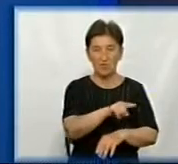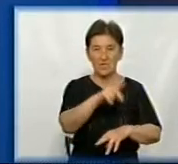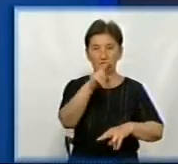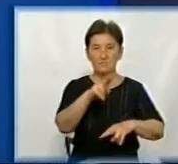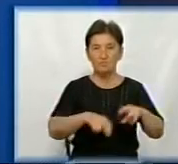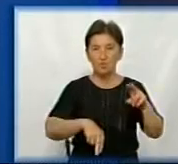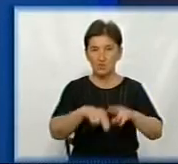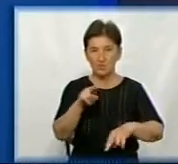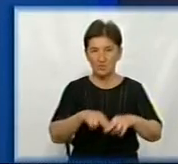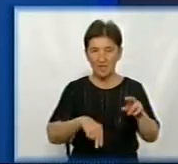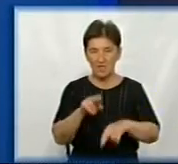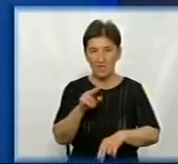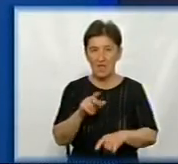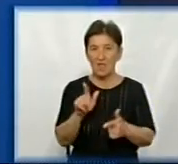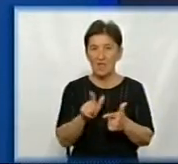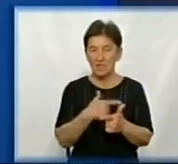котельні, і вони їм належали. Але